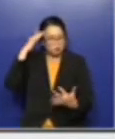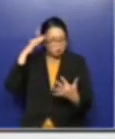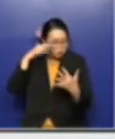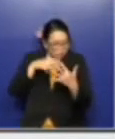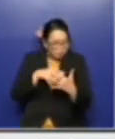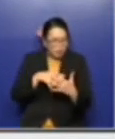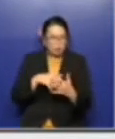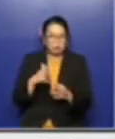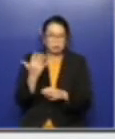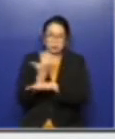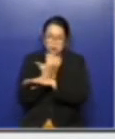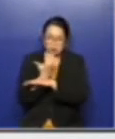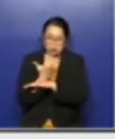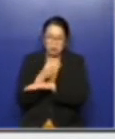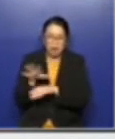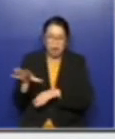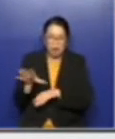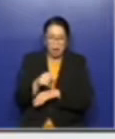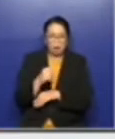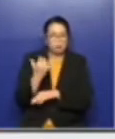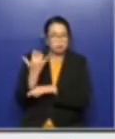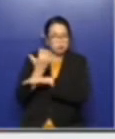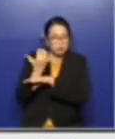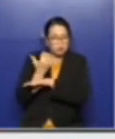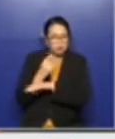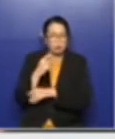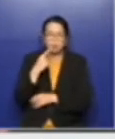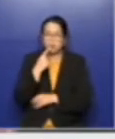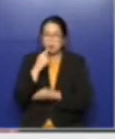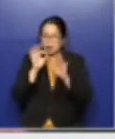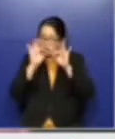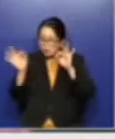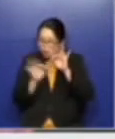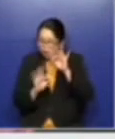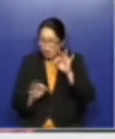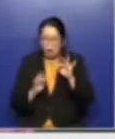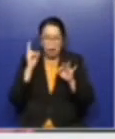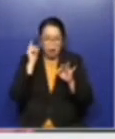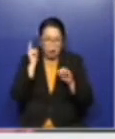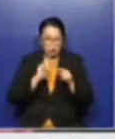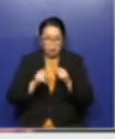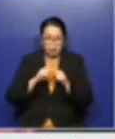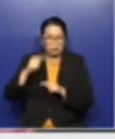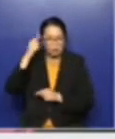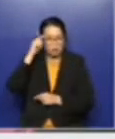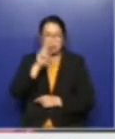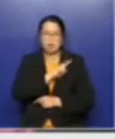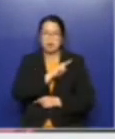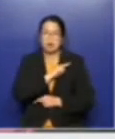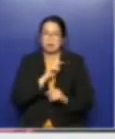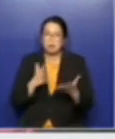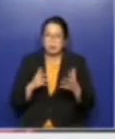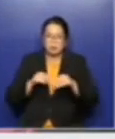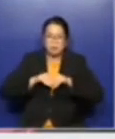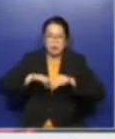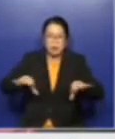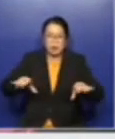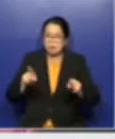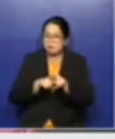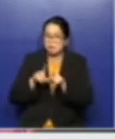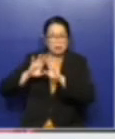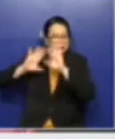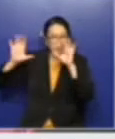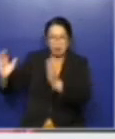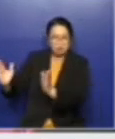นทำไมไม่แตกต่างดิฉันถามค่ะท่านประธานที่เคารพคะห